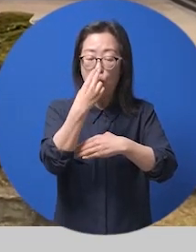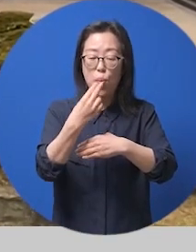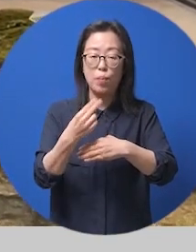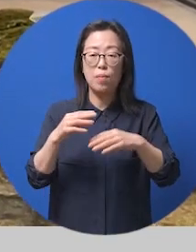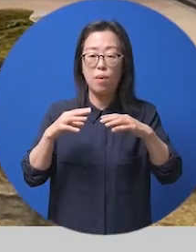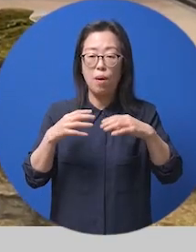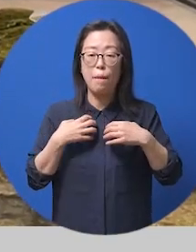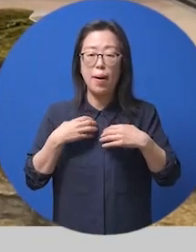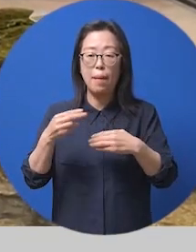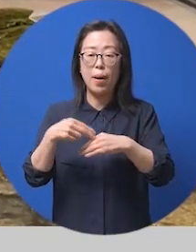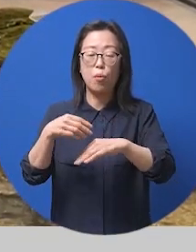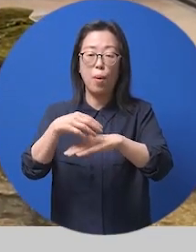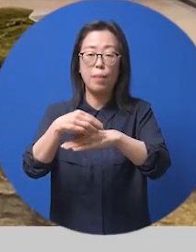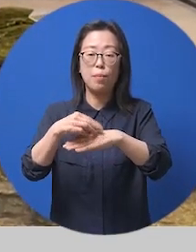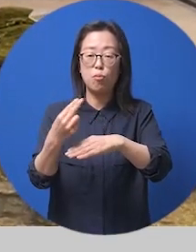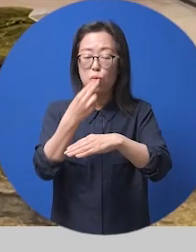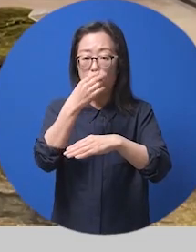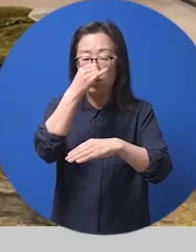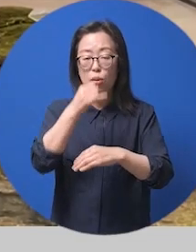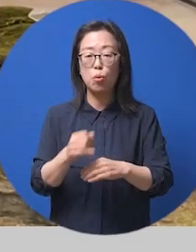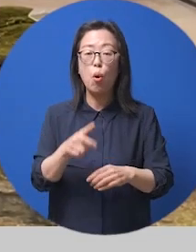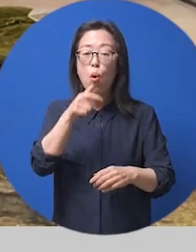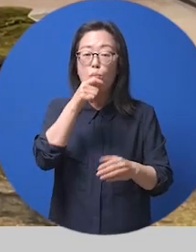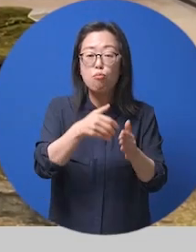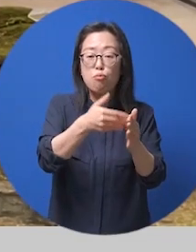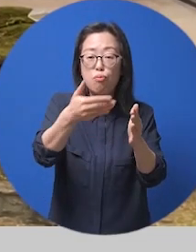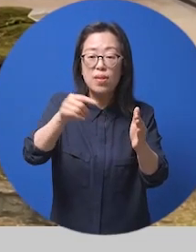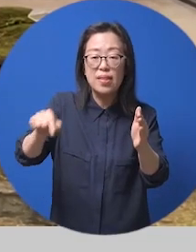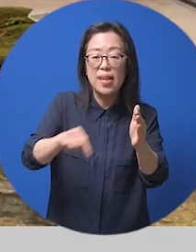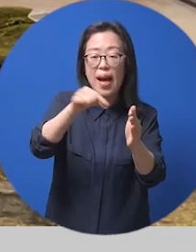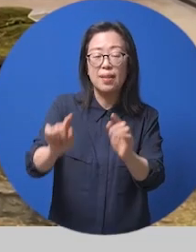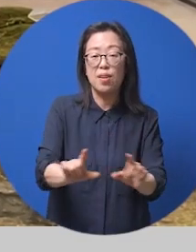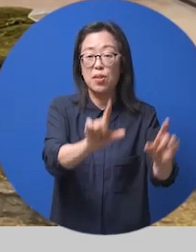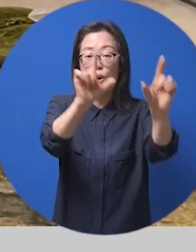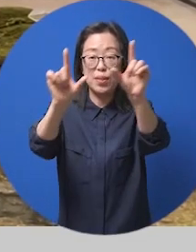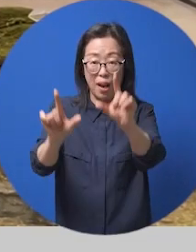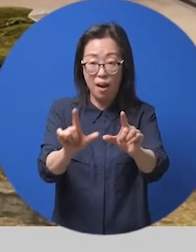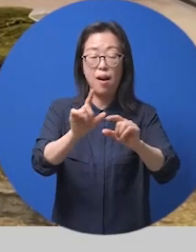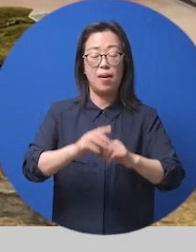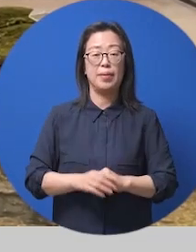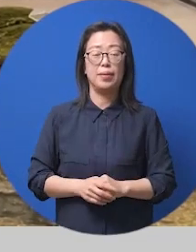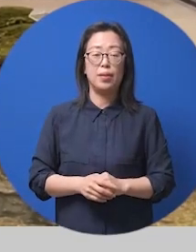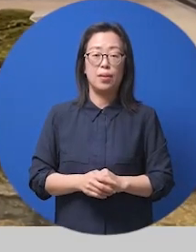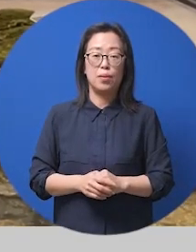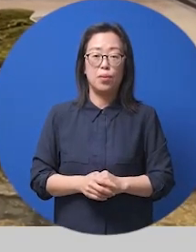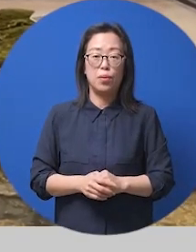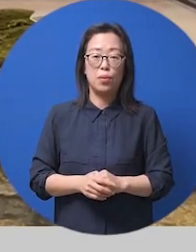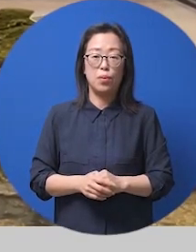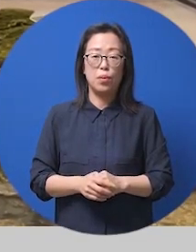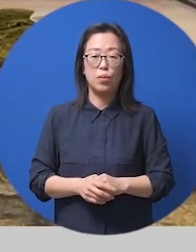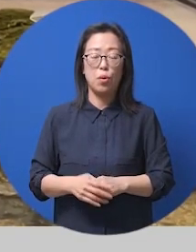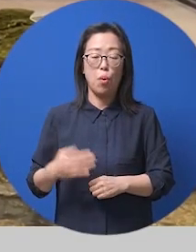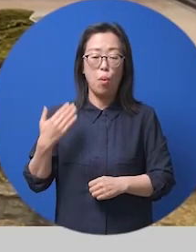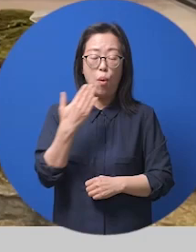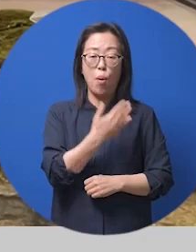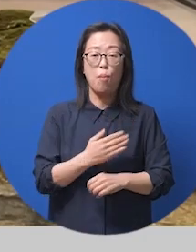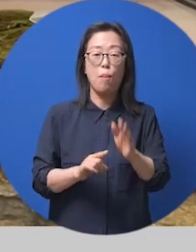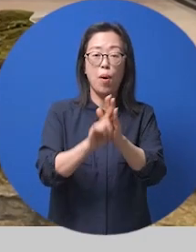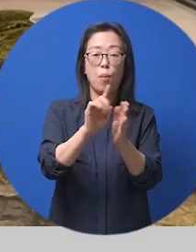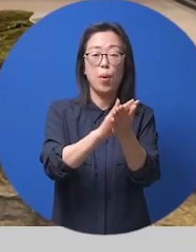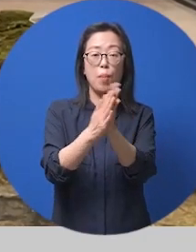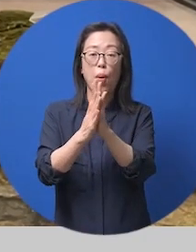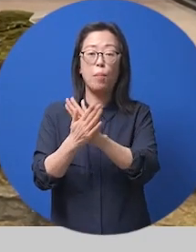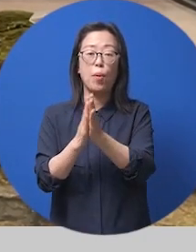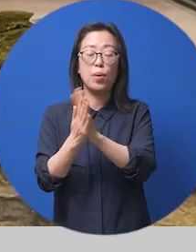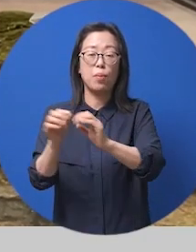것입니다. 이러한 양서류들은 주로 물이 있는 습한 환경에 서식하는 것이 생태적 특징이며 변온동물이라는 특징을 가지고